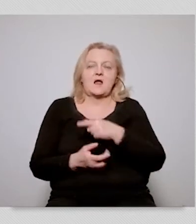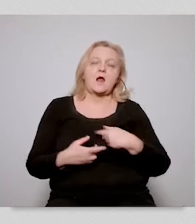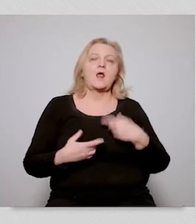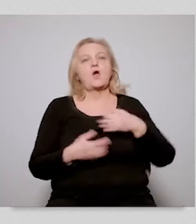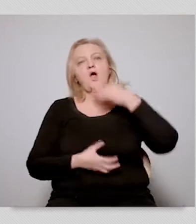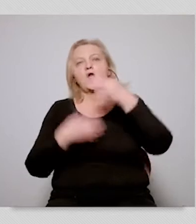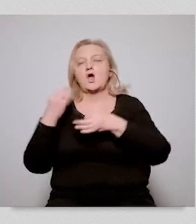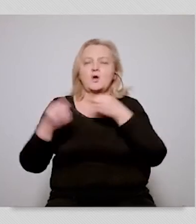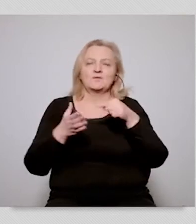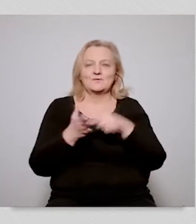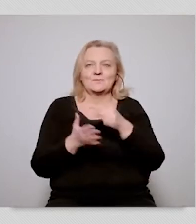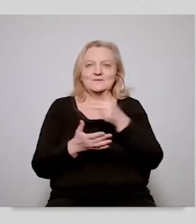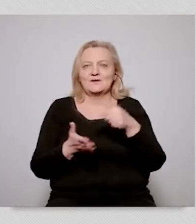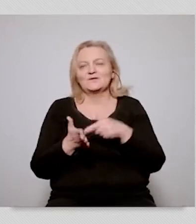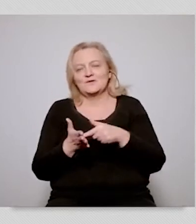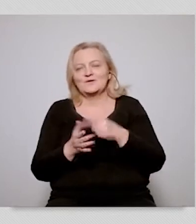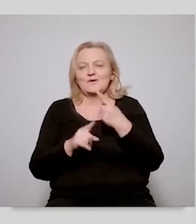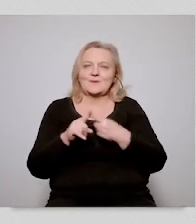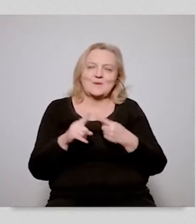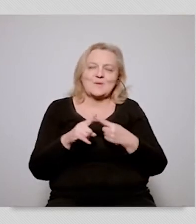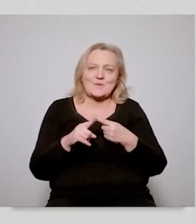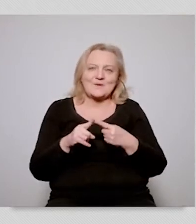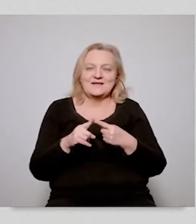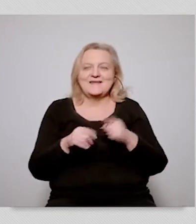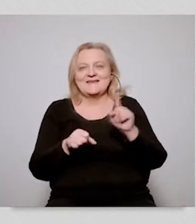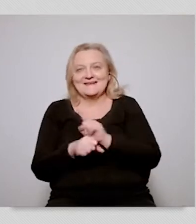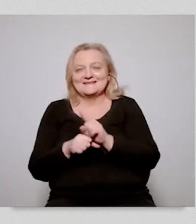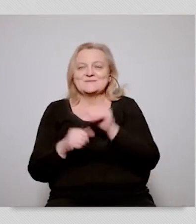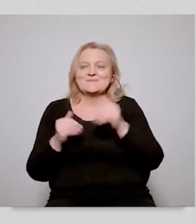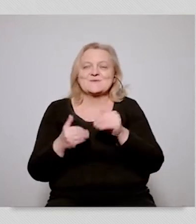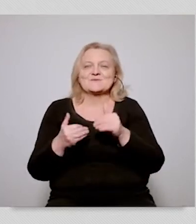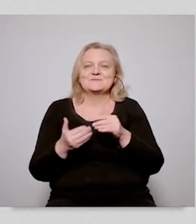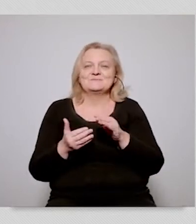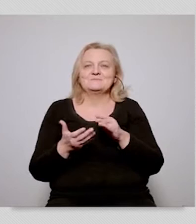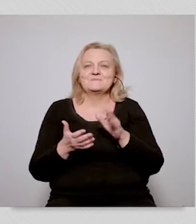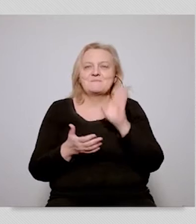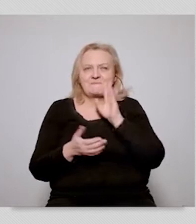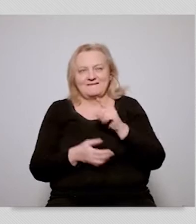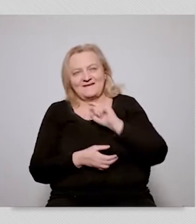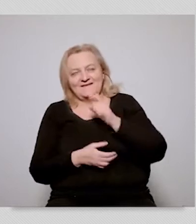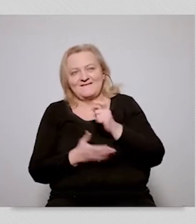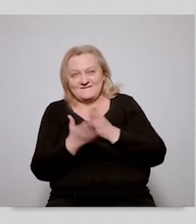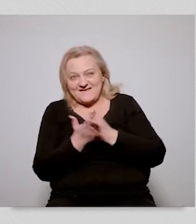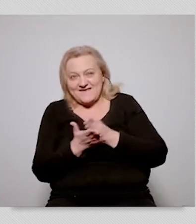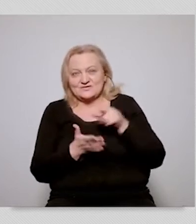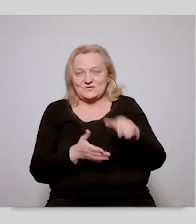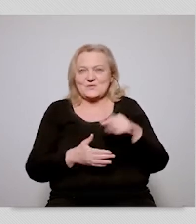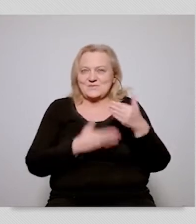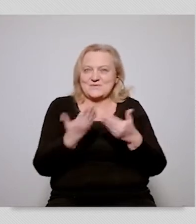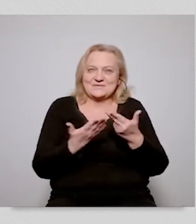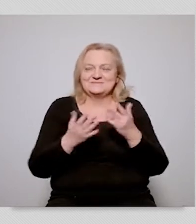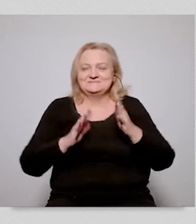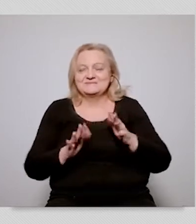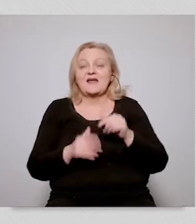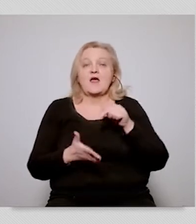nią po prostu jest jedną już z pułapek, która może doprowadzić do podważenia wiarygodności całego procesu, a te argumenty